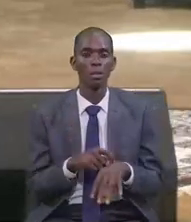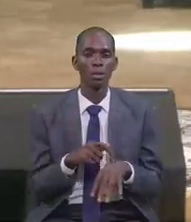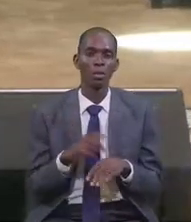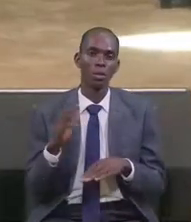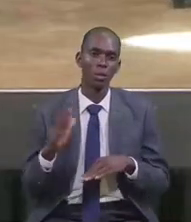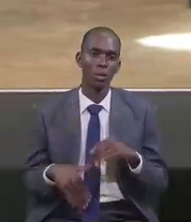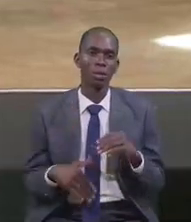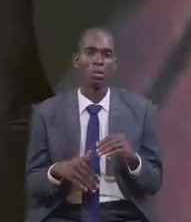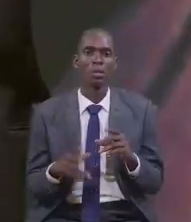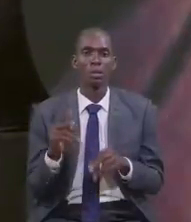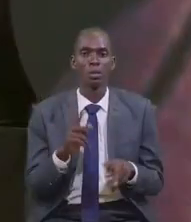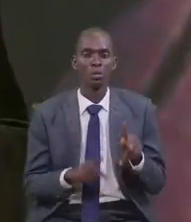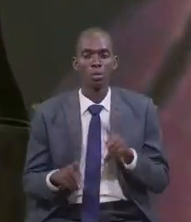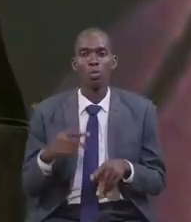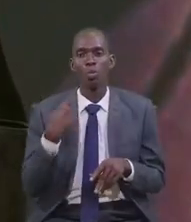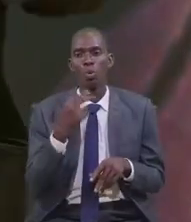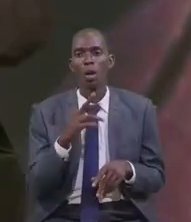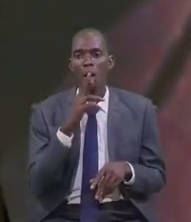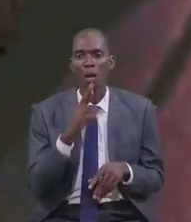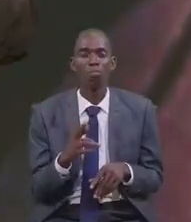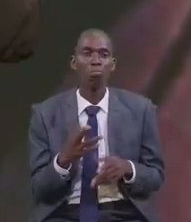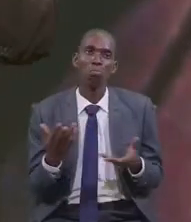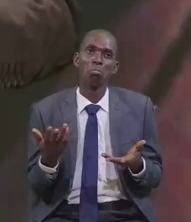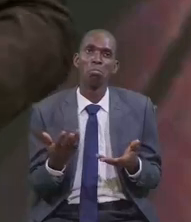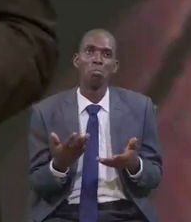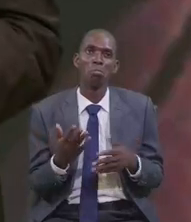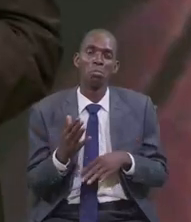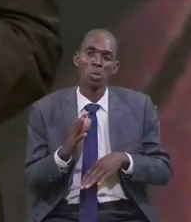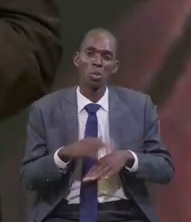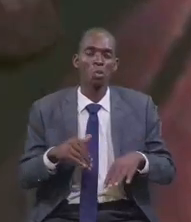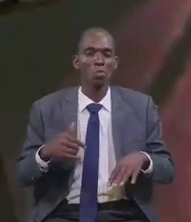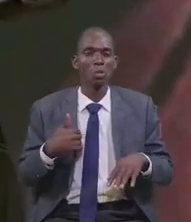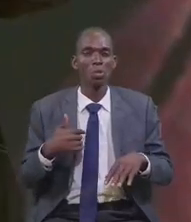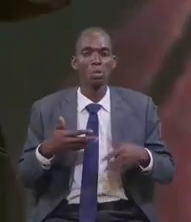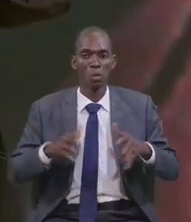plus que les gens, permettez-moi, plus que ceux qui sont